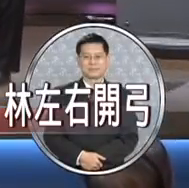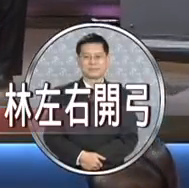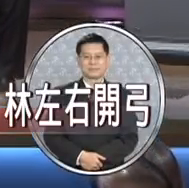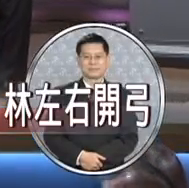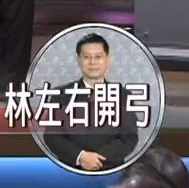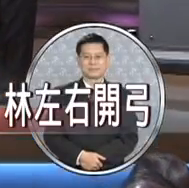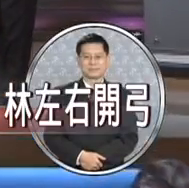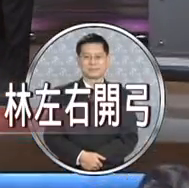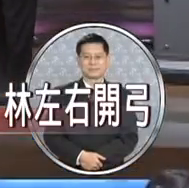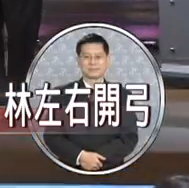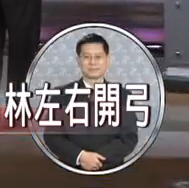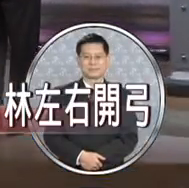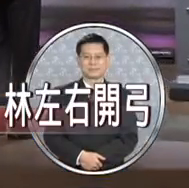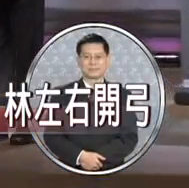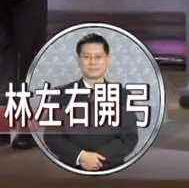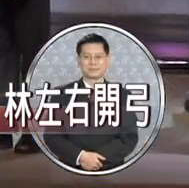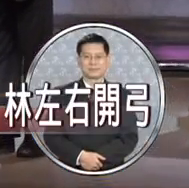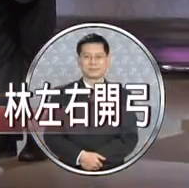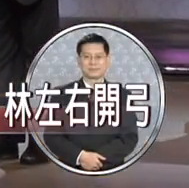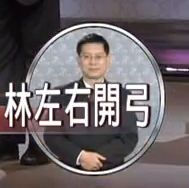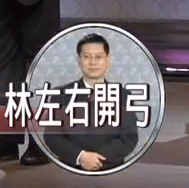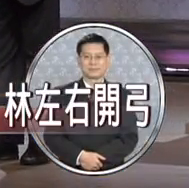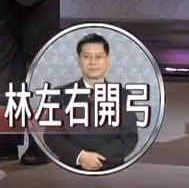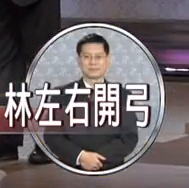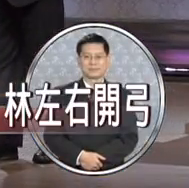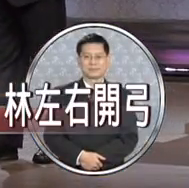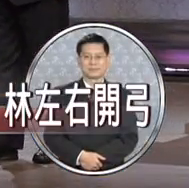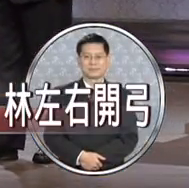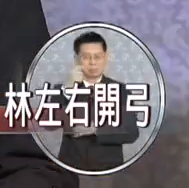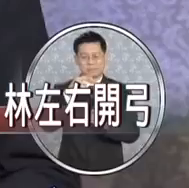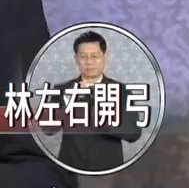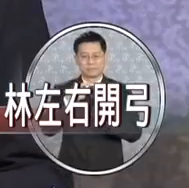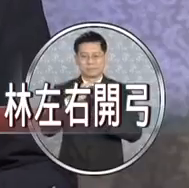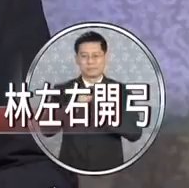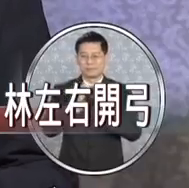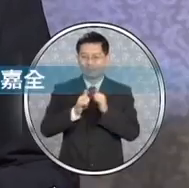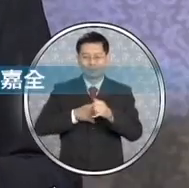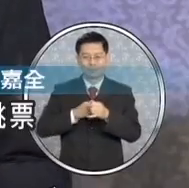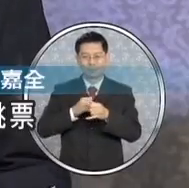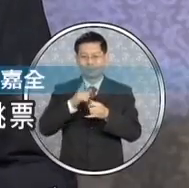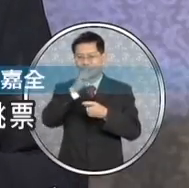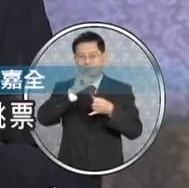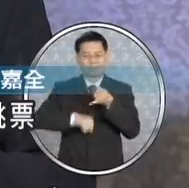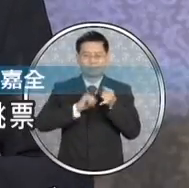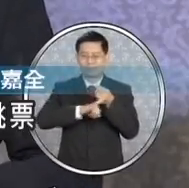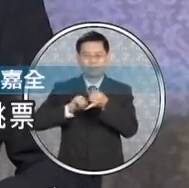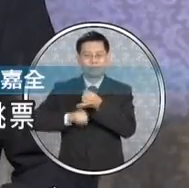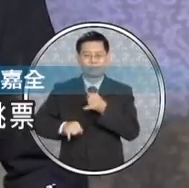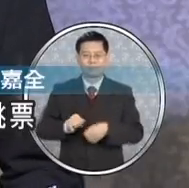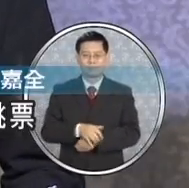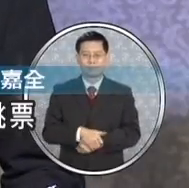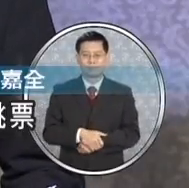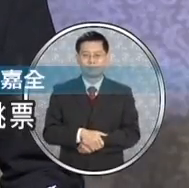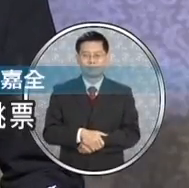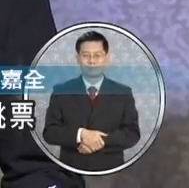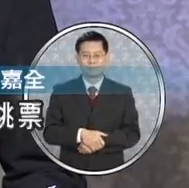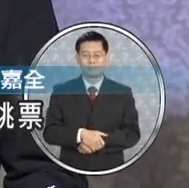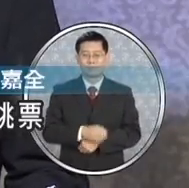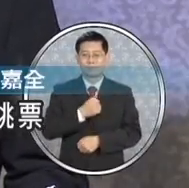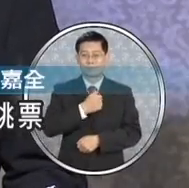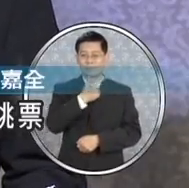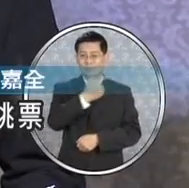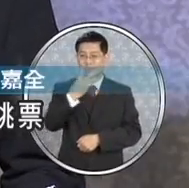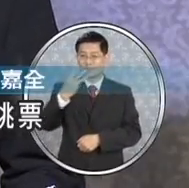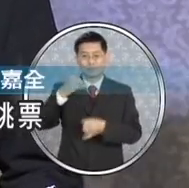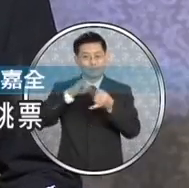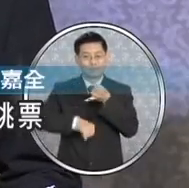油的灯，立即回击。林瑞雄则是以第三党之姿左右开弓， 跳票、跳票、再跳票，633